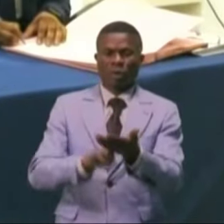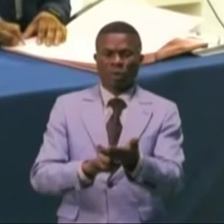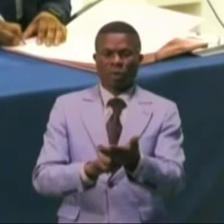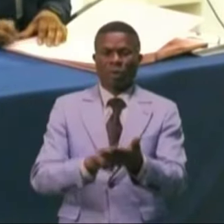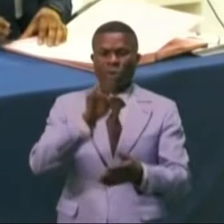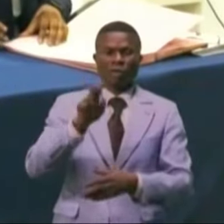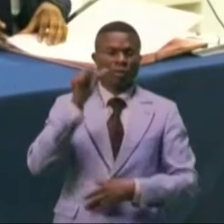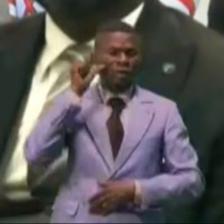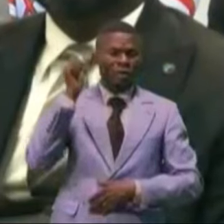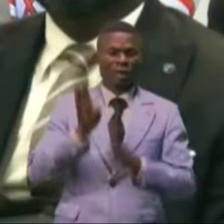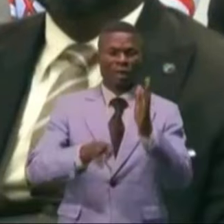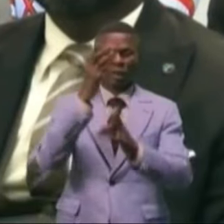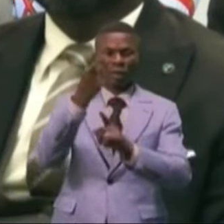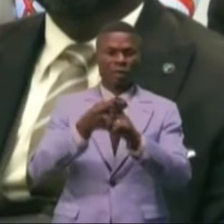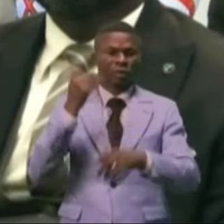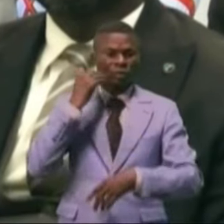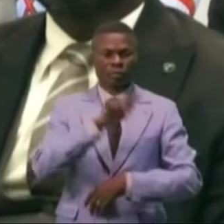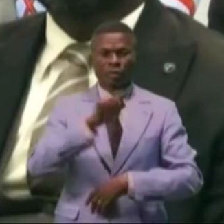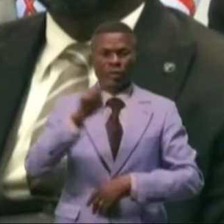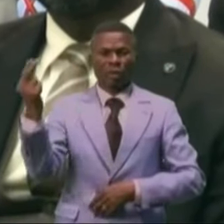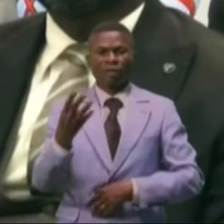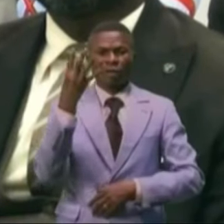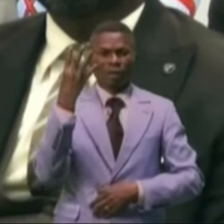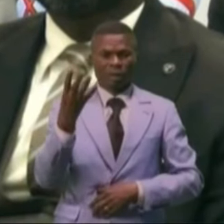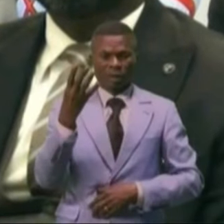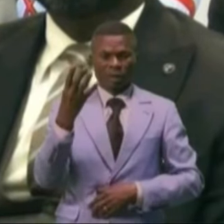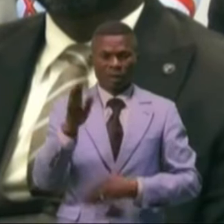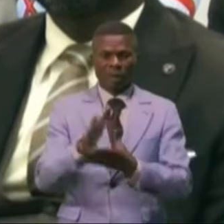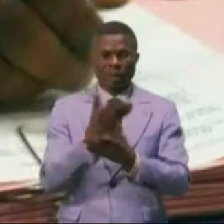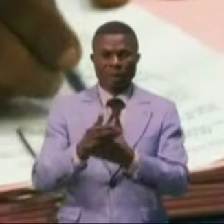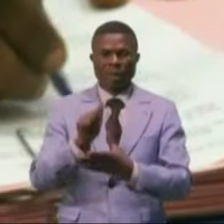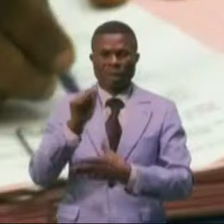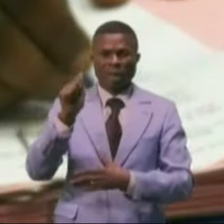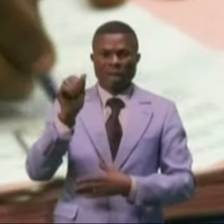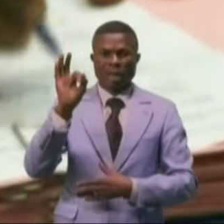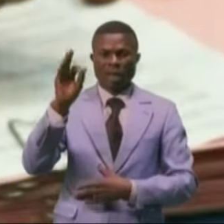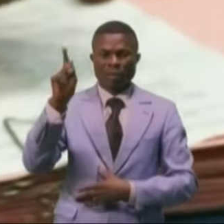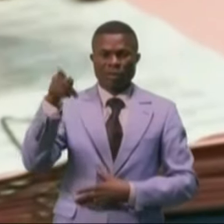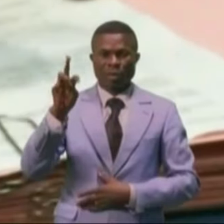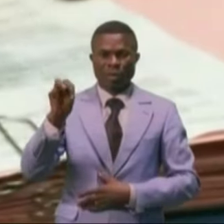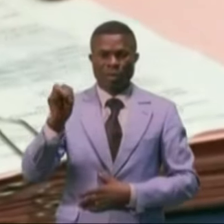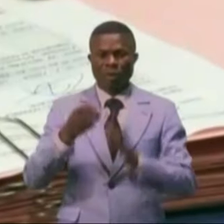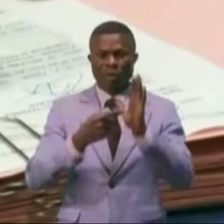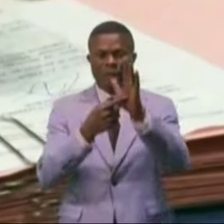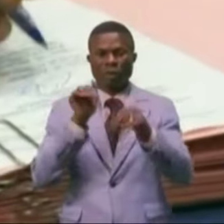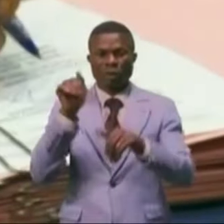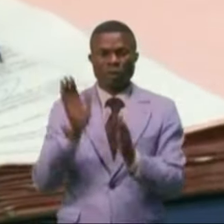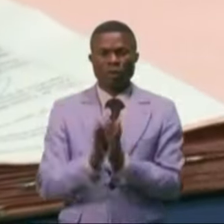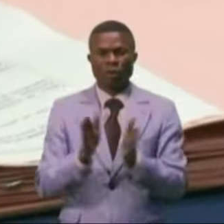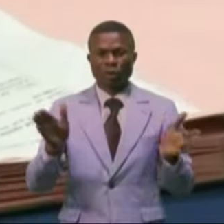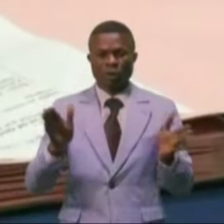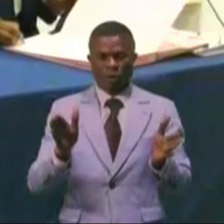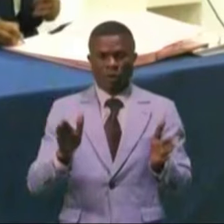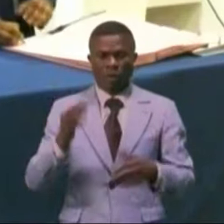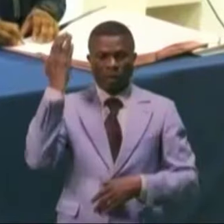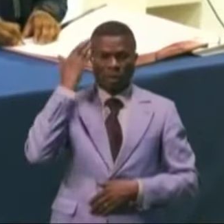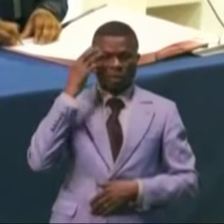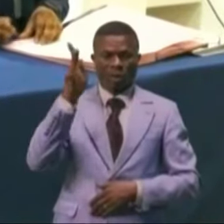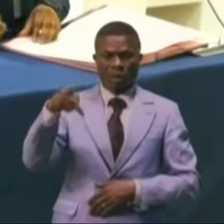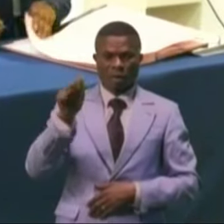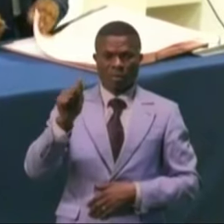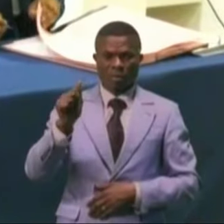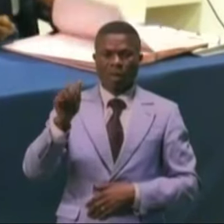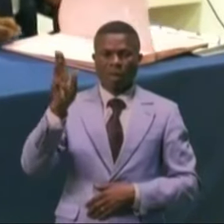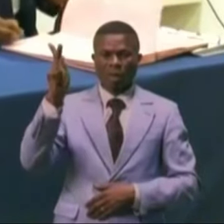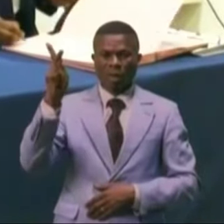vendredi 14 juin 2024 entre le FPM, représenté par son directeur général, M. Patrick Congo,